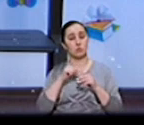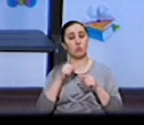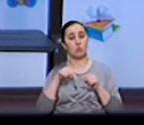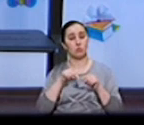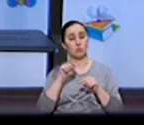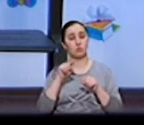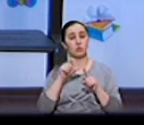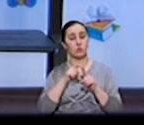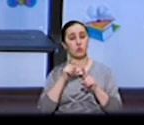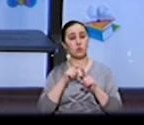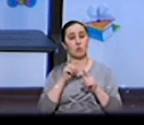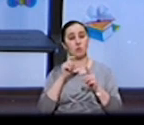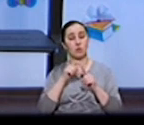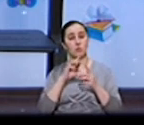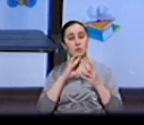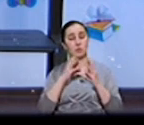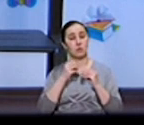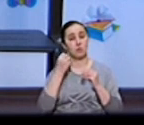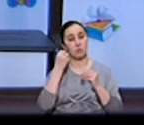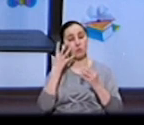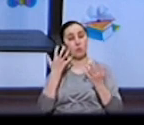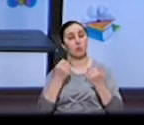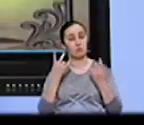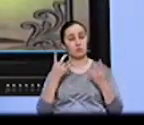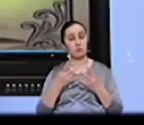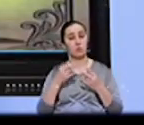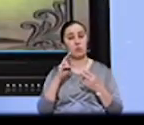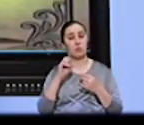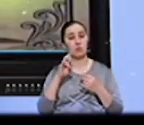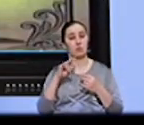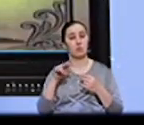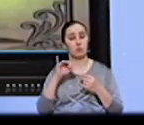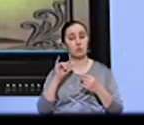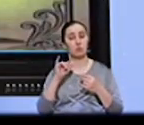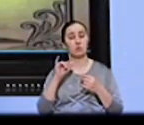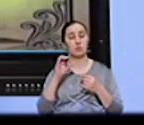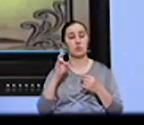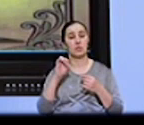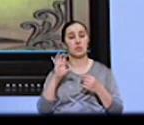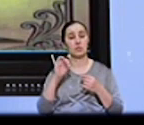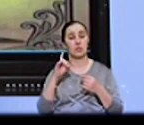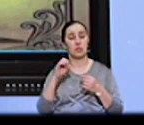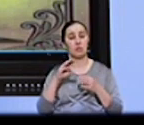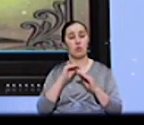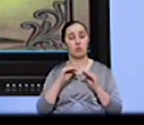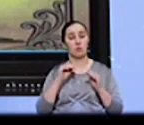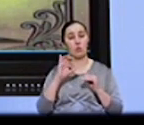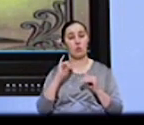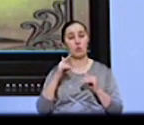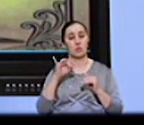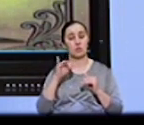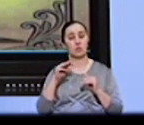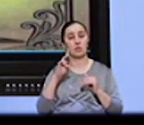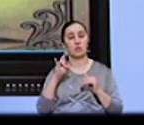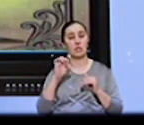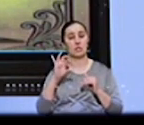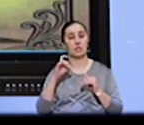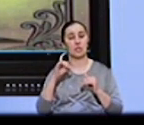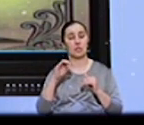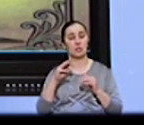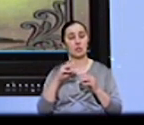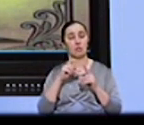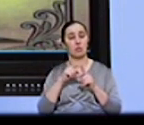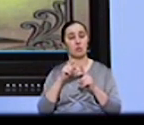Siz ushbu so'zlarni ma'nosini bilib olishingiz kerak. Pandu nasihat bolajonlar o'g'it va nasihatlar